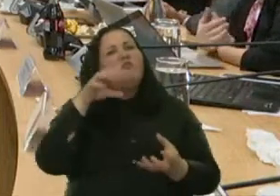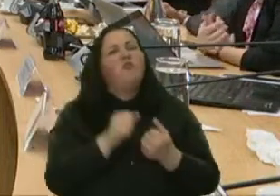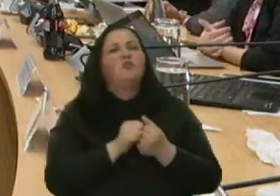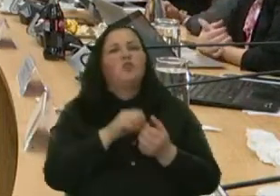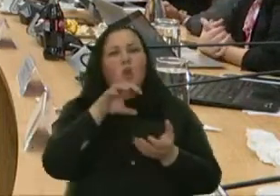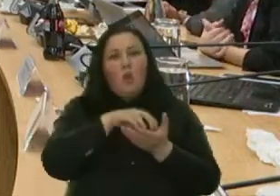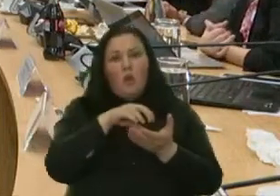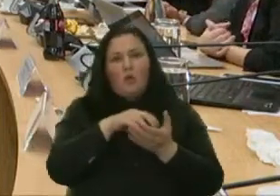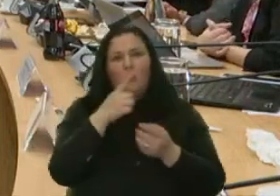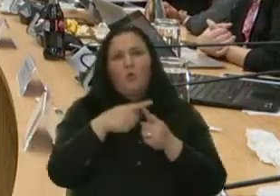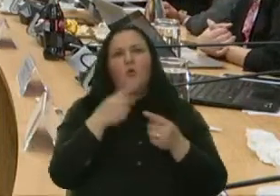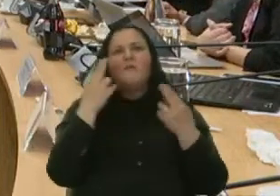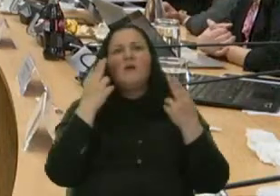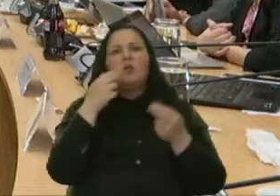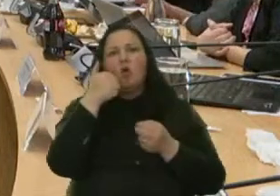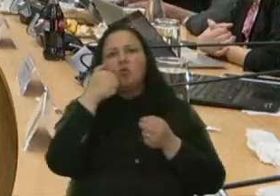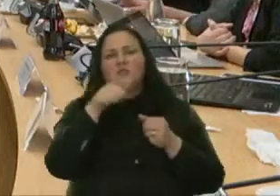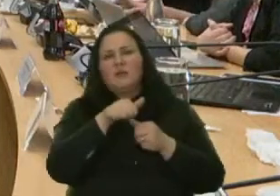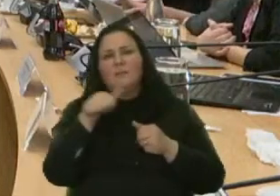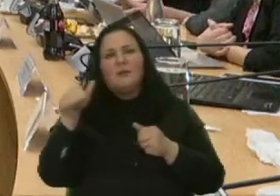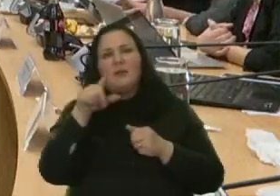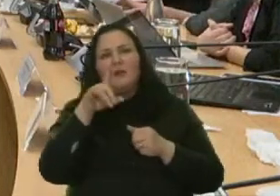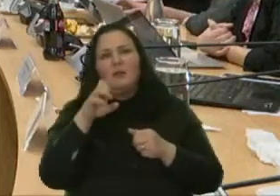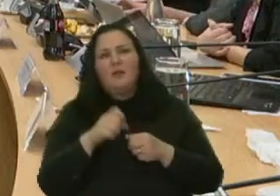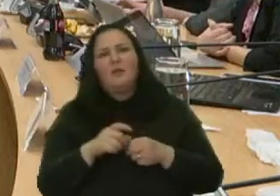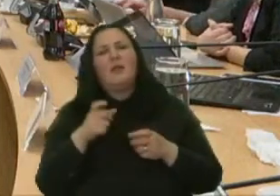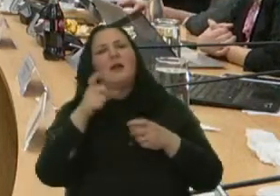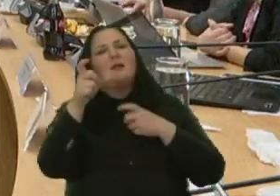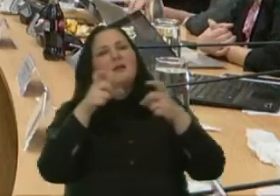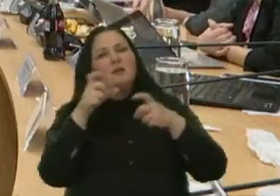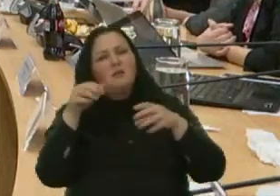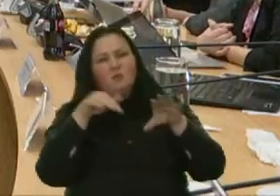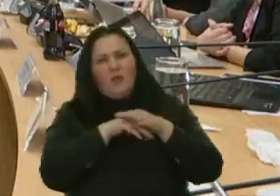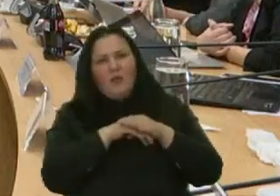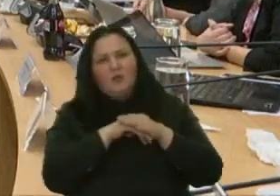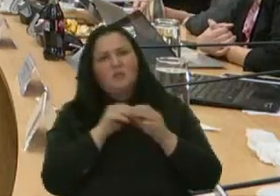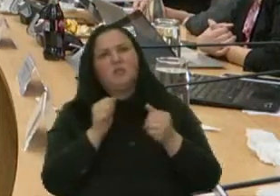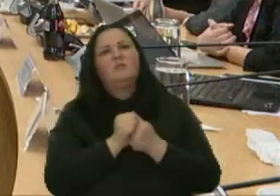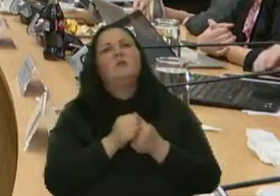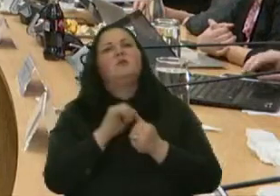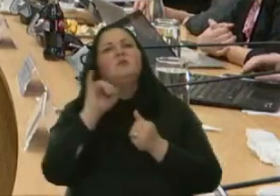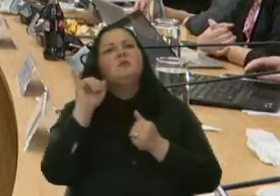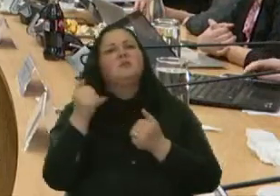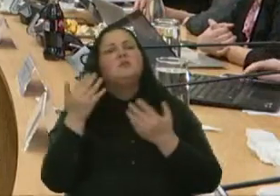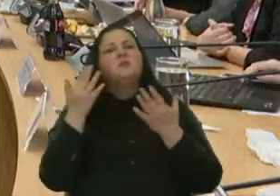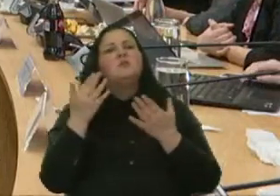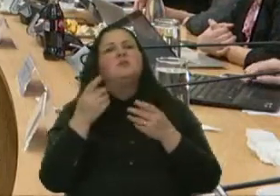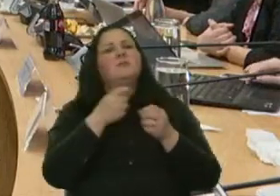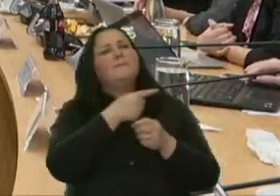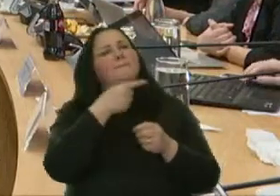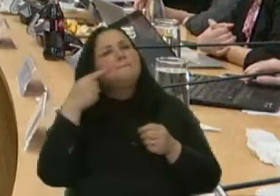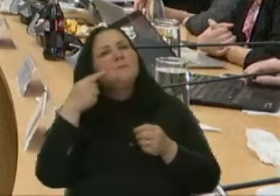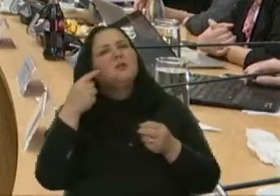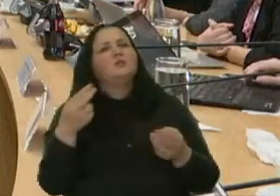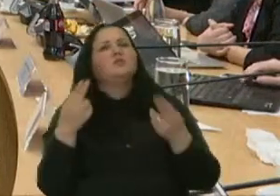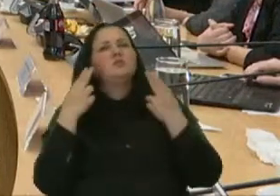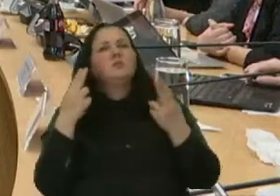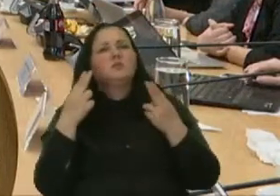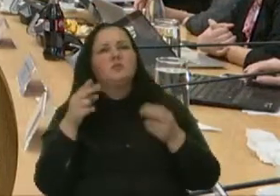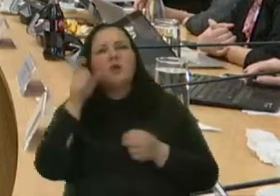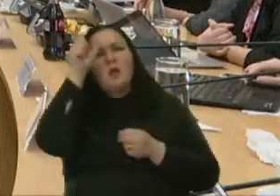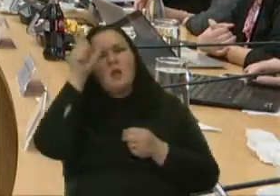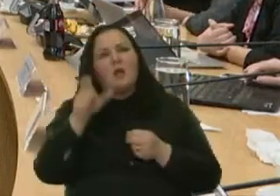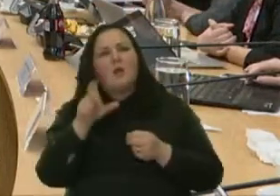suma de 100000 RON la creditul de angajament respectiv în sensul diminuării sumei la capitolul